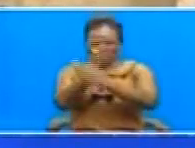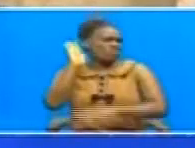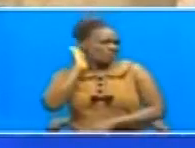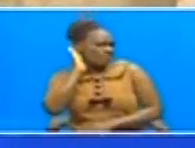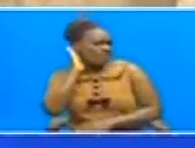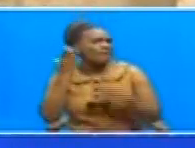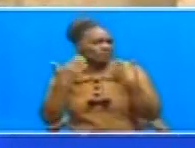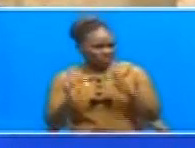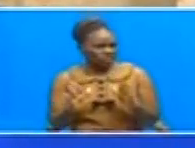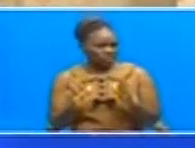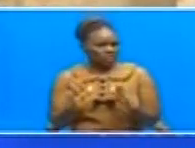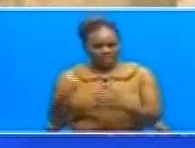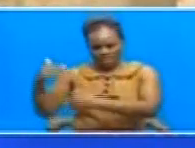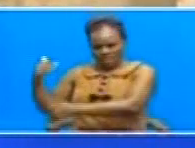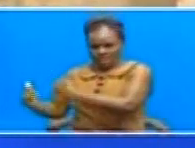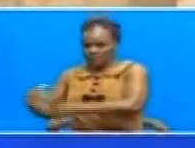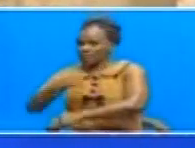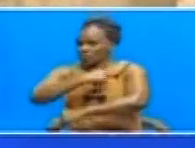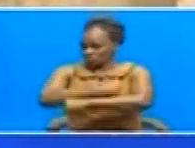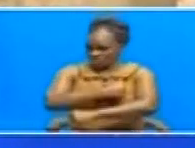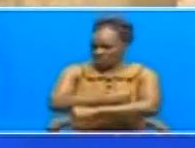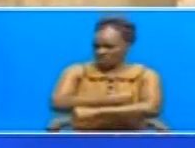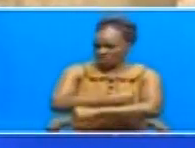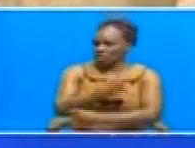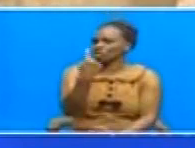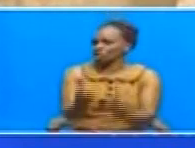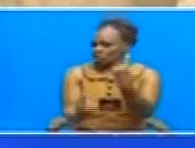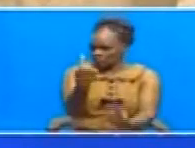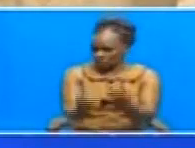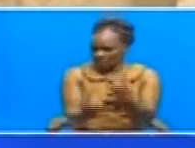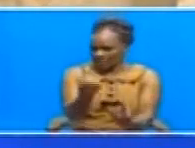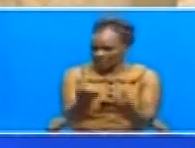kwamba shule jirani ilikuwa inachomeka.